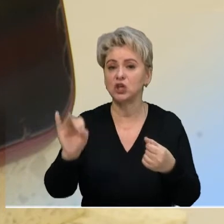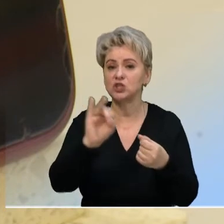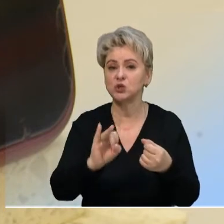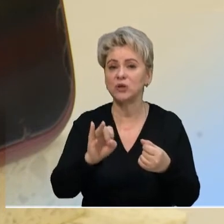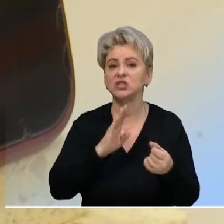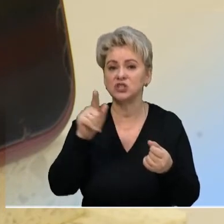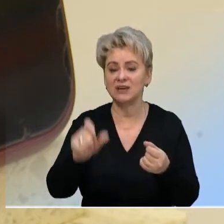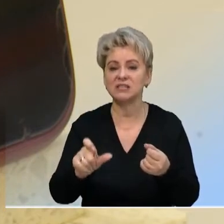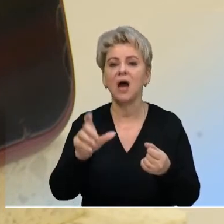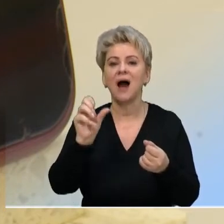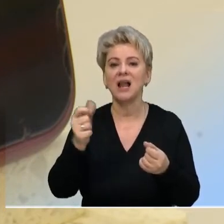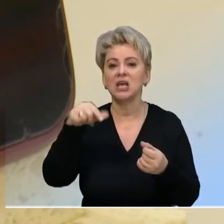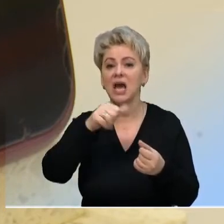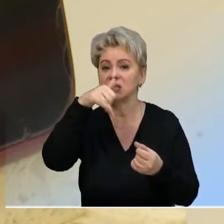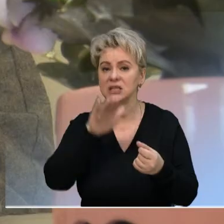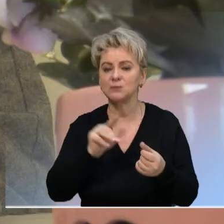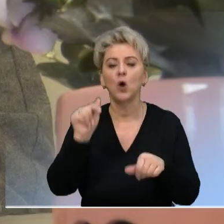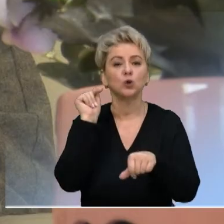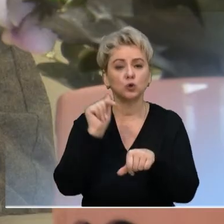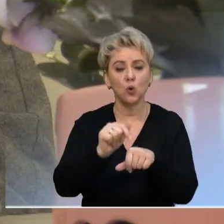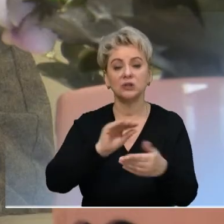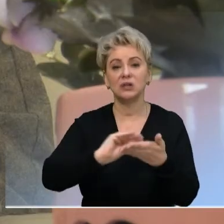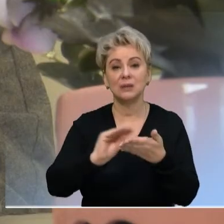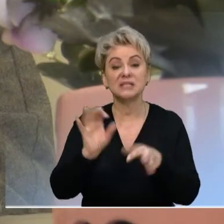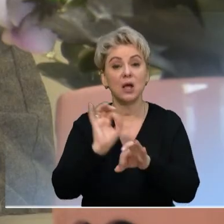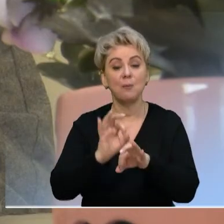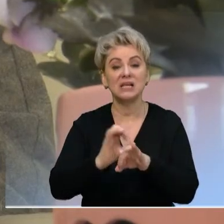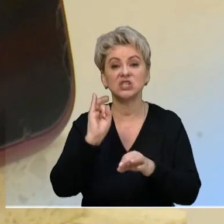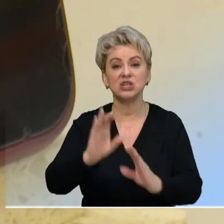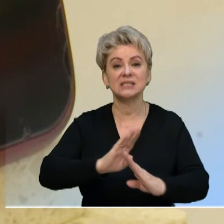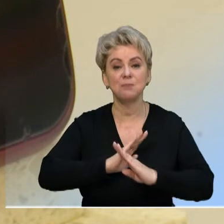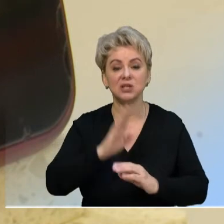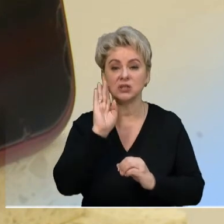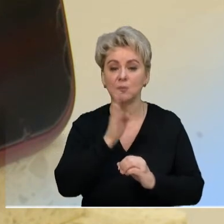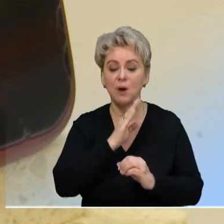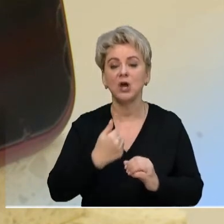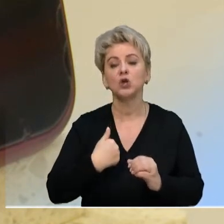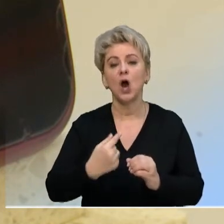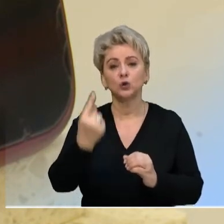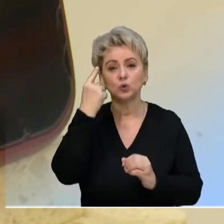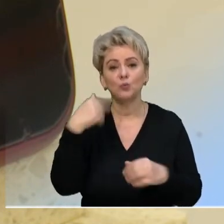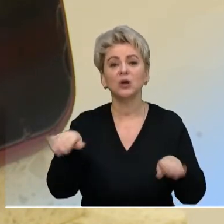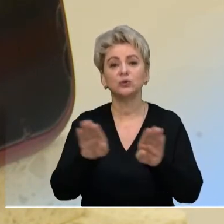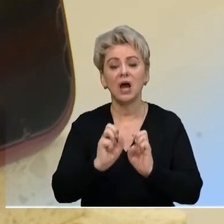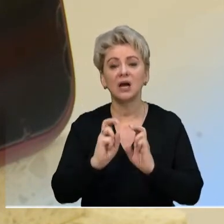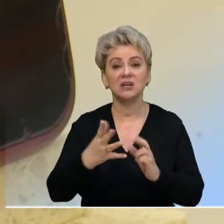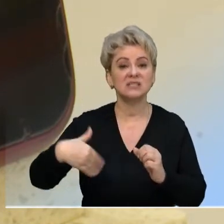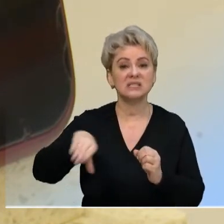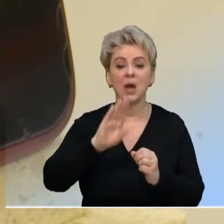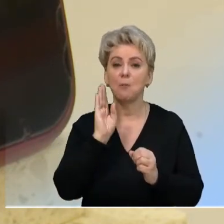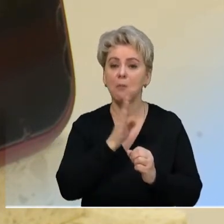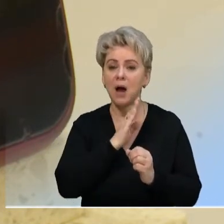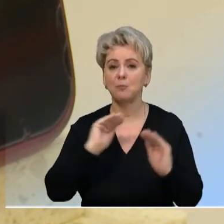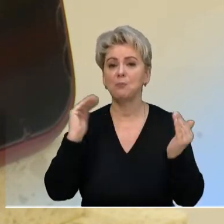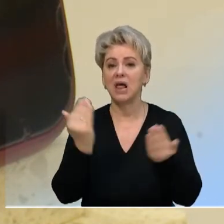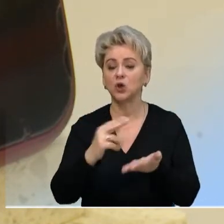девочки Алия не смогла. Особенно тронуло описание болезни и смерти мамы. Я думаю, что она так же, как и все мамы, да, в